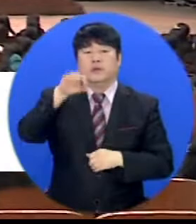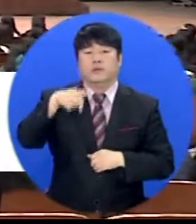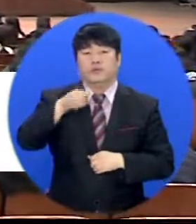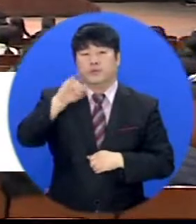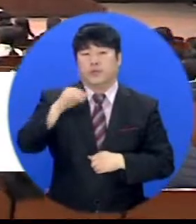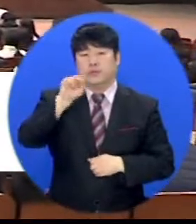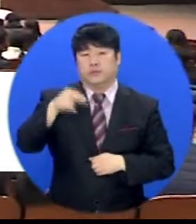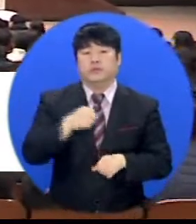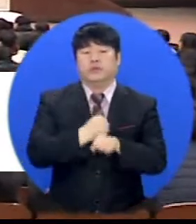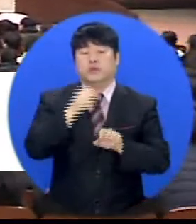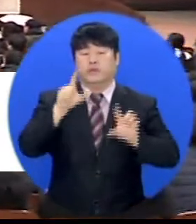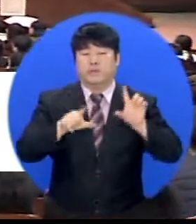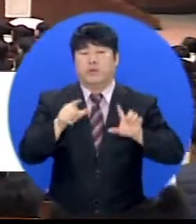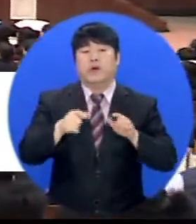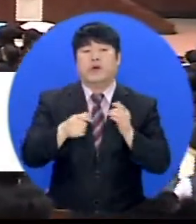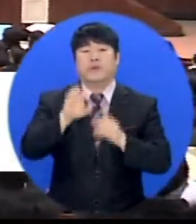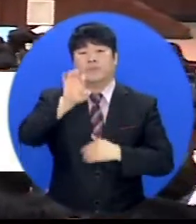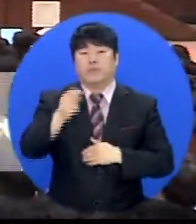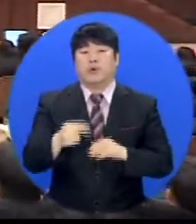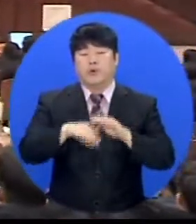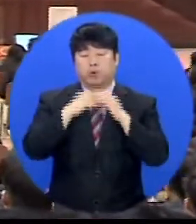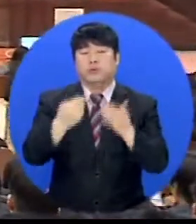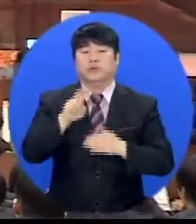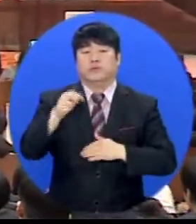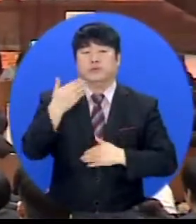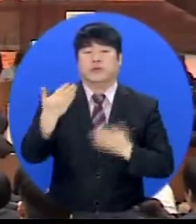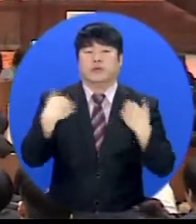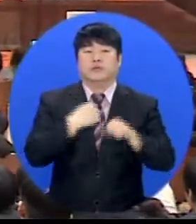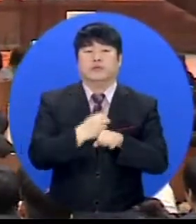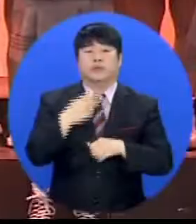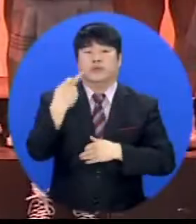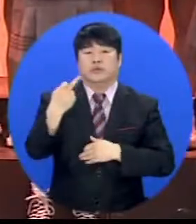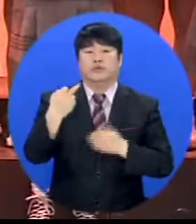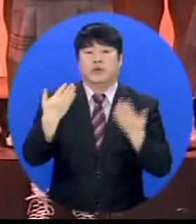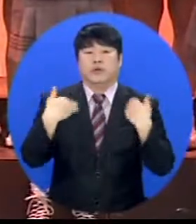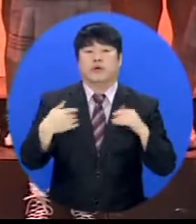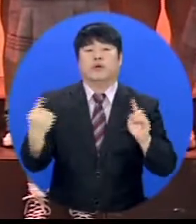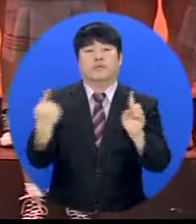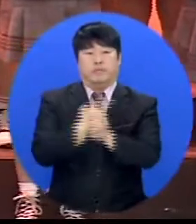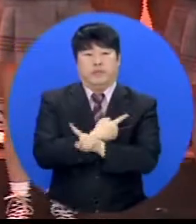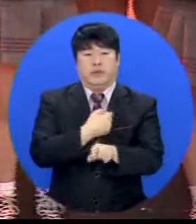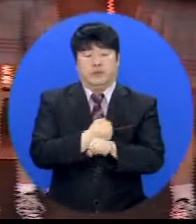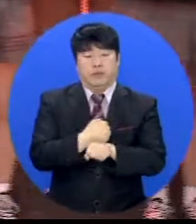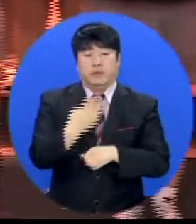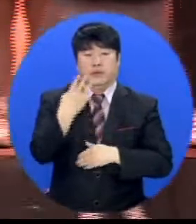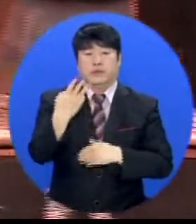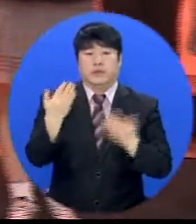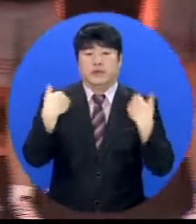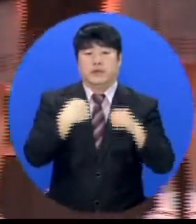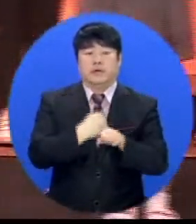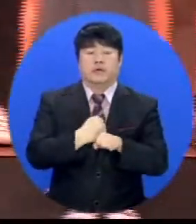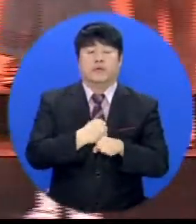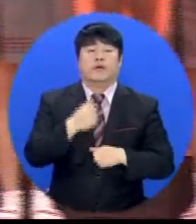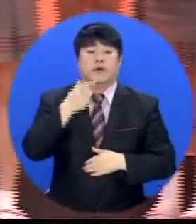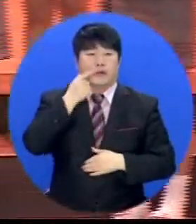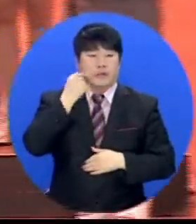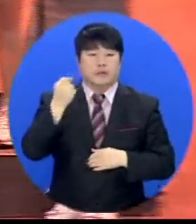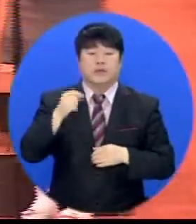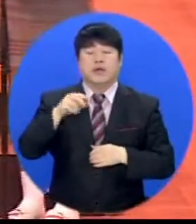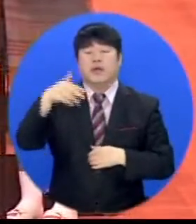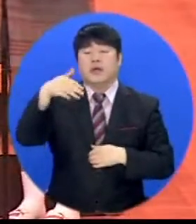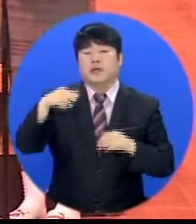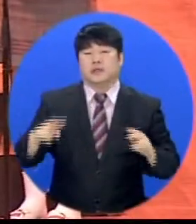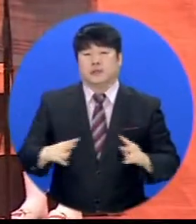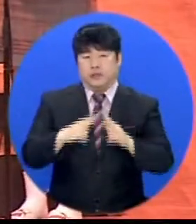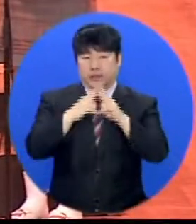교표를 쓰는 28개 학교 가운데 12개 학교가 교표를 바꿨고 3개 학교는 일제 충혼탑 형식의